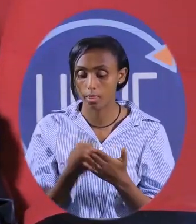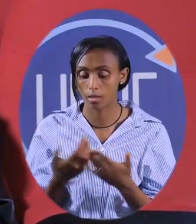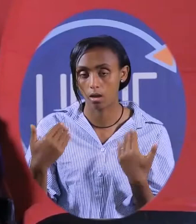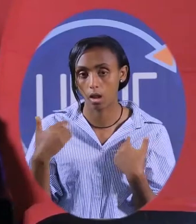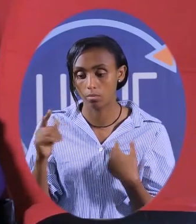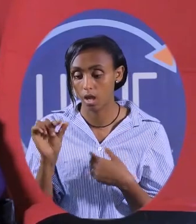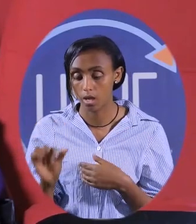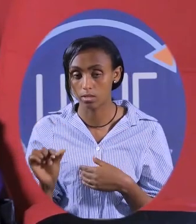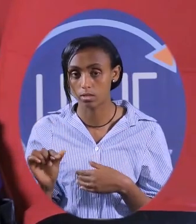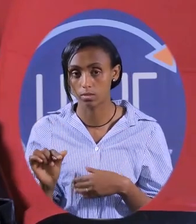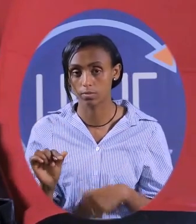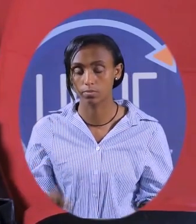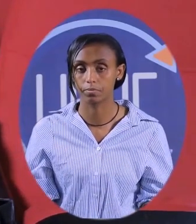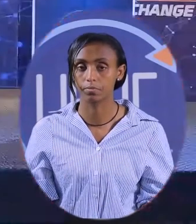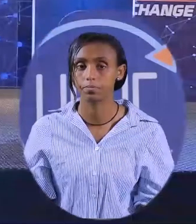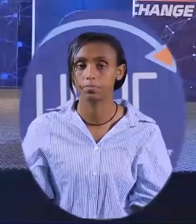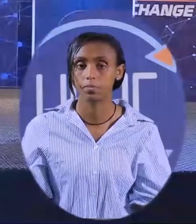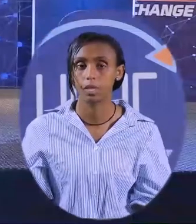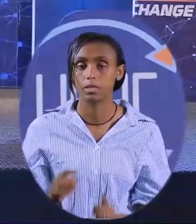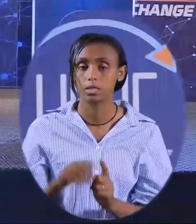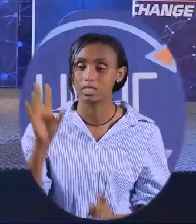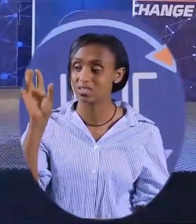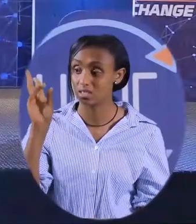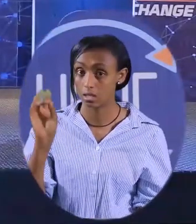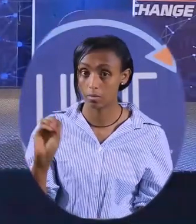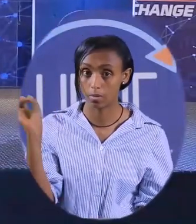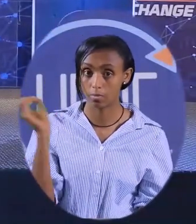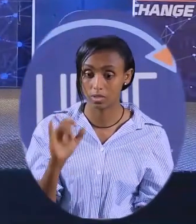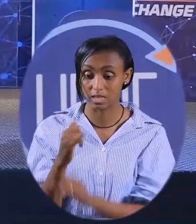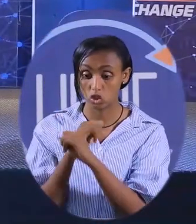ቢያንስ እስከ